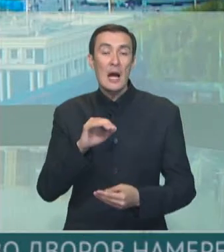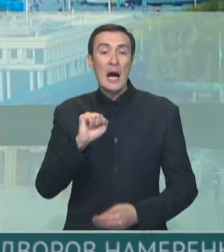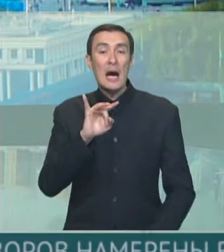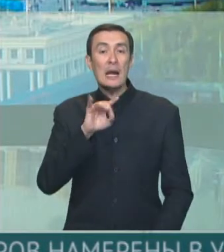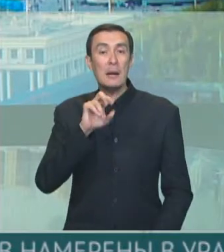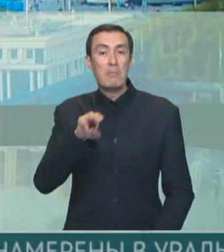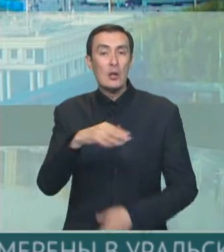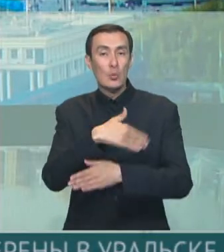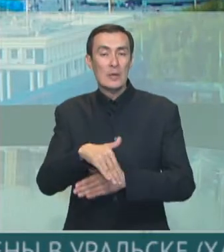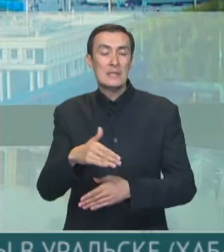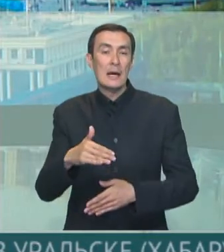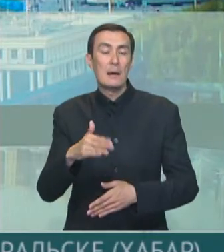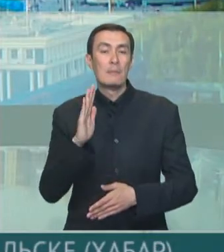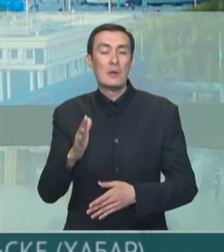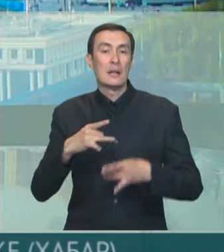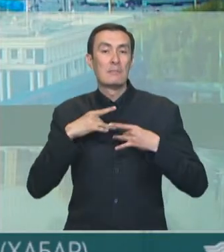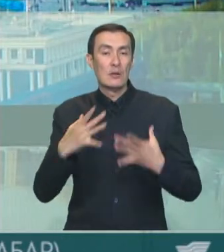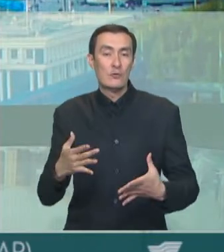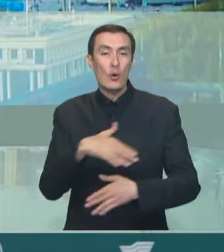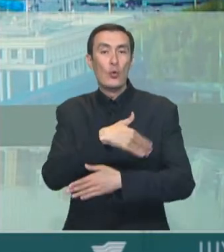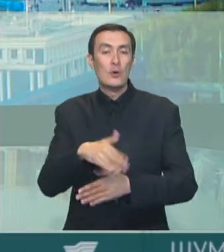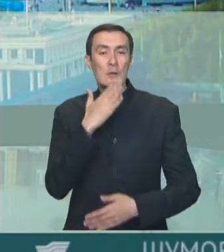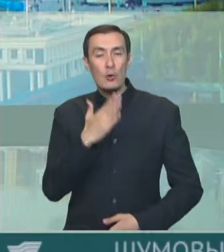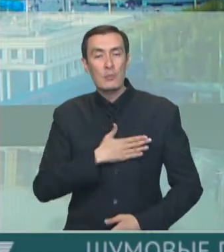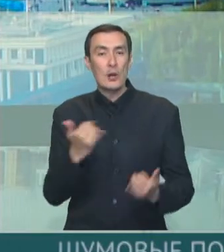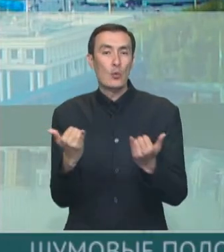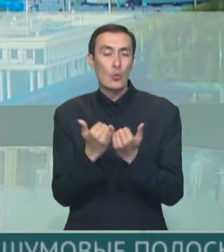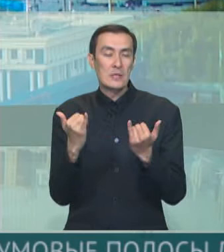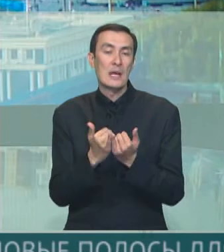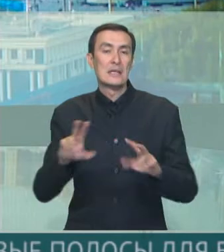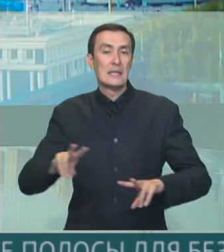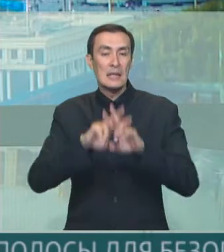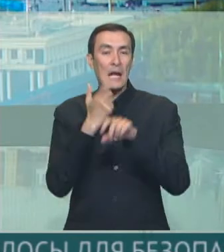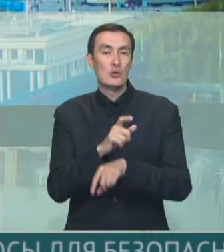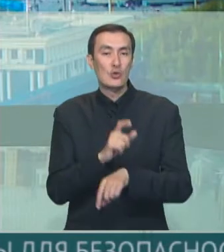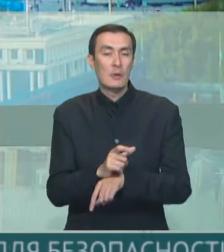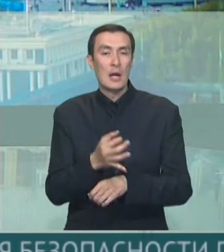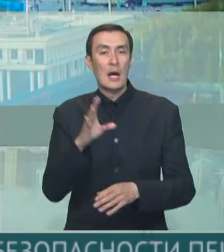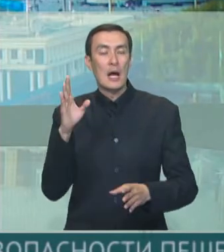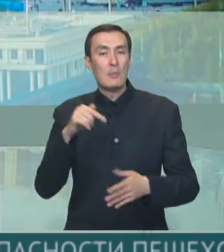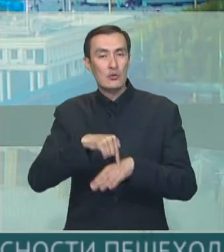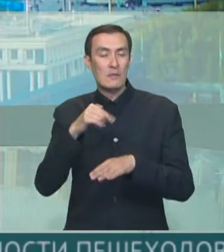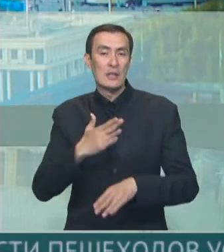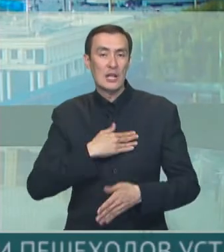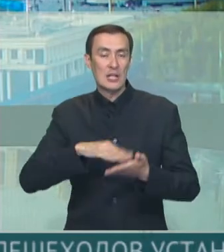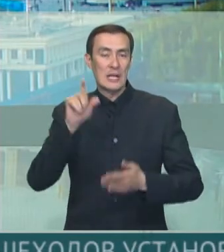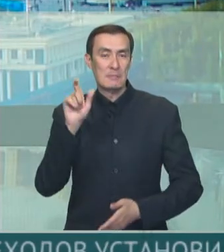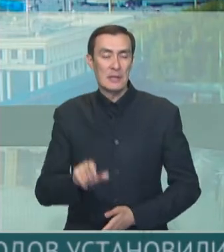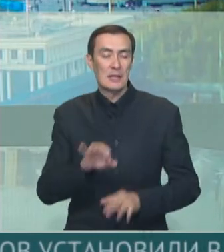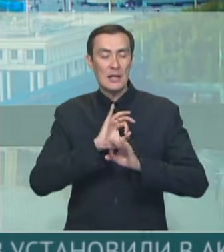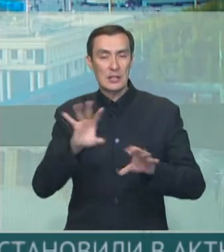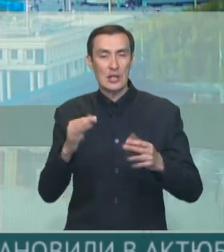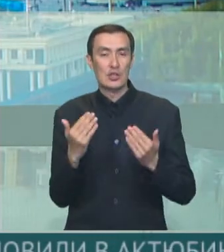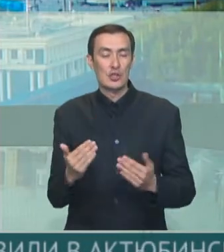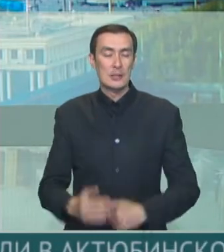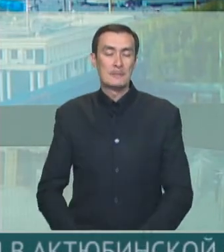Столичный Арбат отметил первый день рождения. Улицу полюбили гости и жители Астаны. Особенную атмосферу почувствовала и моя коллега Камила Тастанбекова.